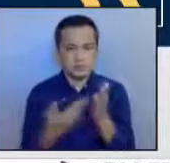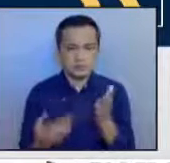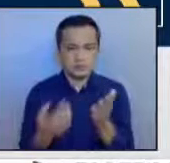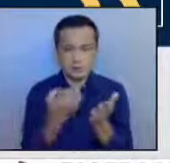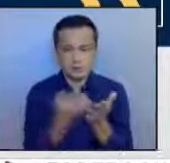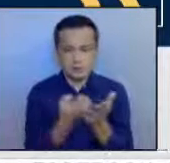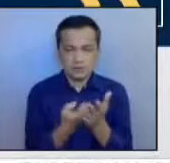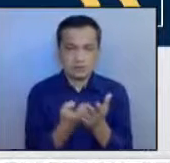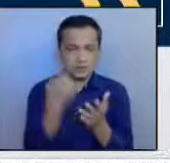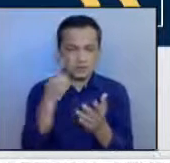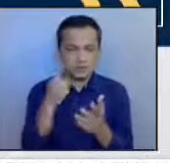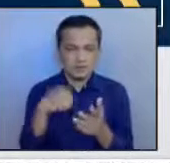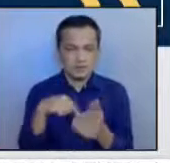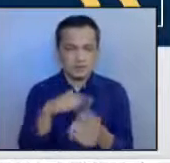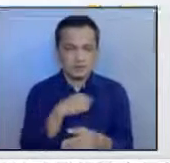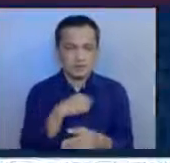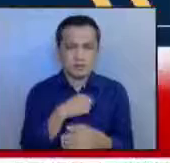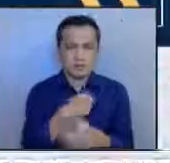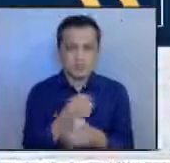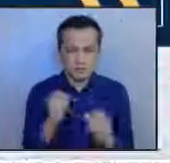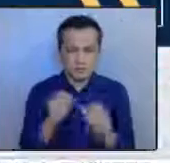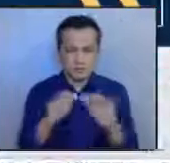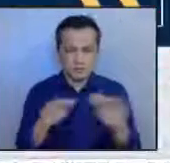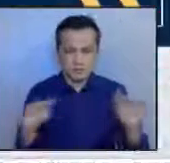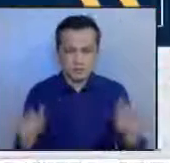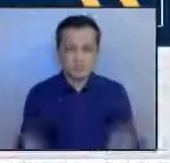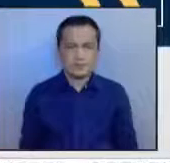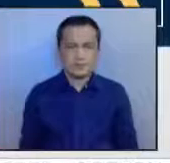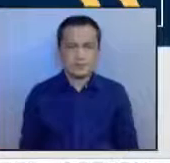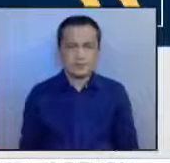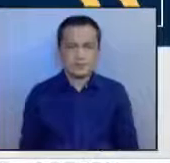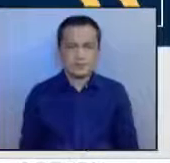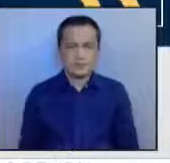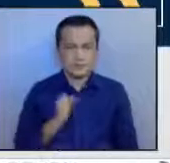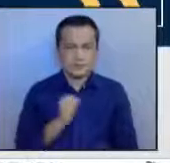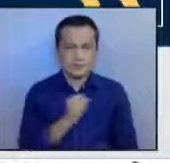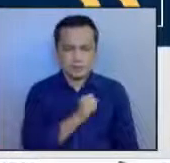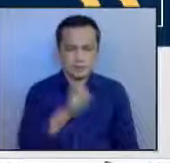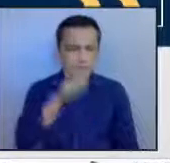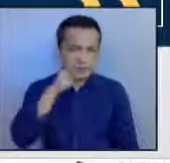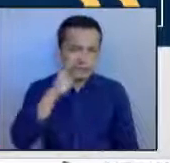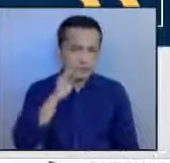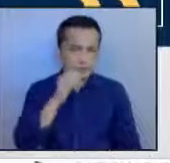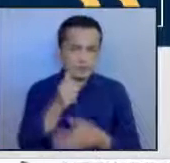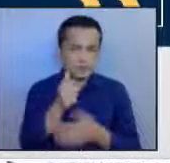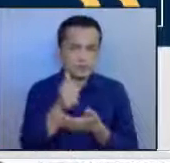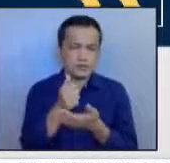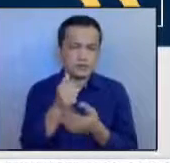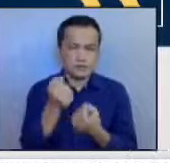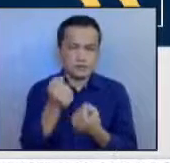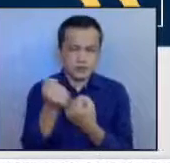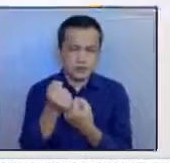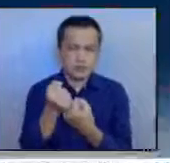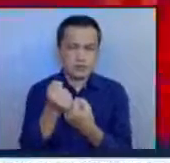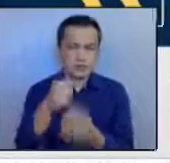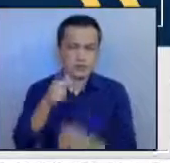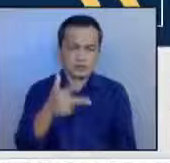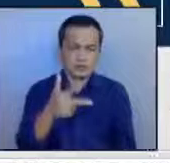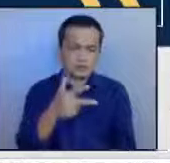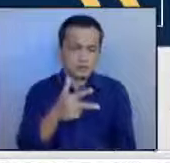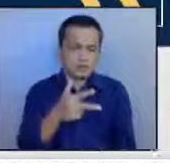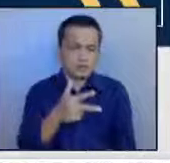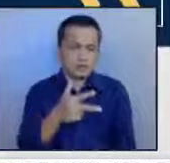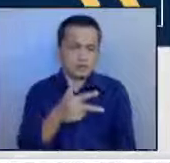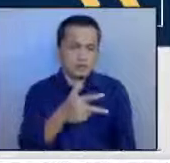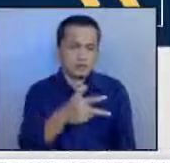para na rin sa kapakanan ng mga kabataan. Si Senator Nancy Binay naman, suportado rin ang third booster shot, pero kailangang maging